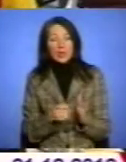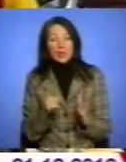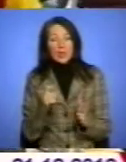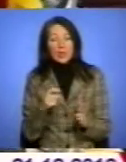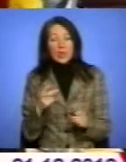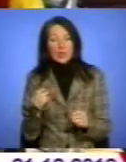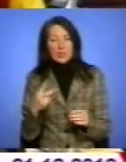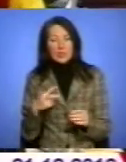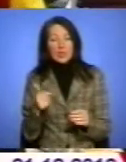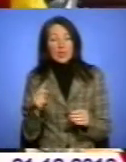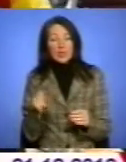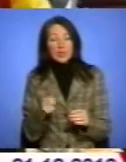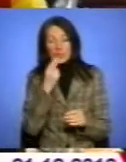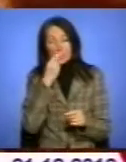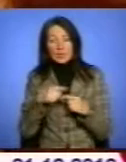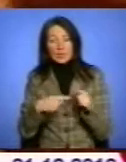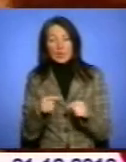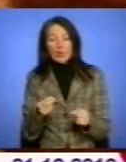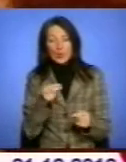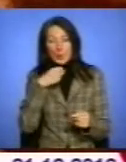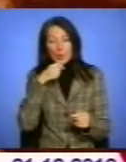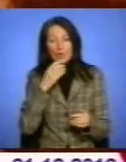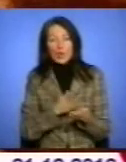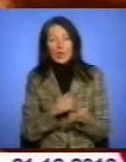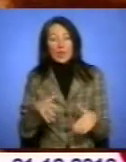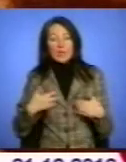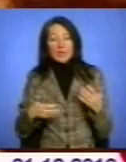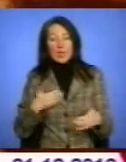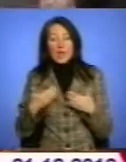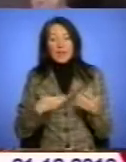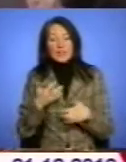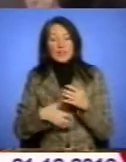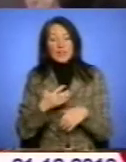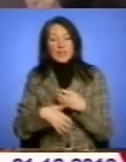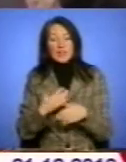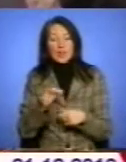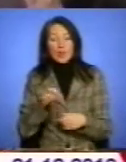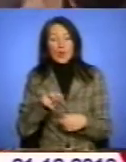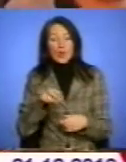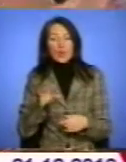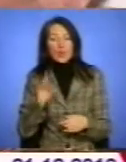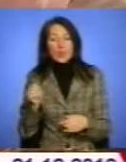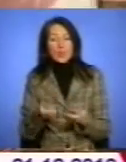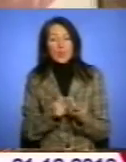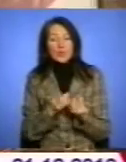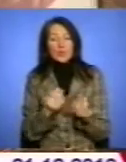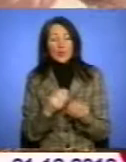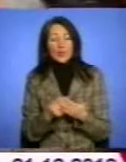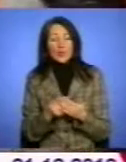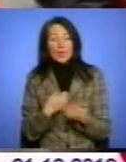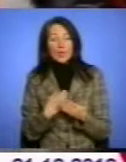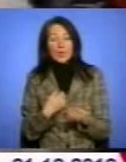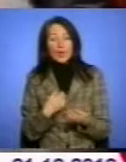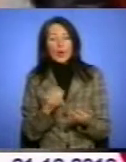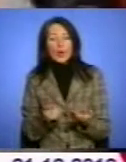гривень. Традиційною новорічною стравою є олів'є. Ми порахували, скільки вартуватиме наїдок. Якщо брати з розрахунку на мою сім'ю, у